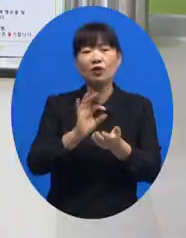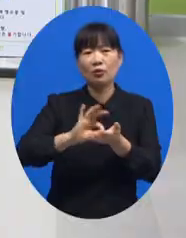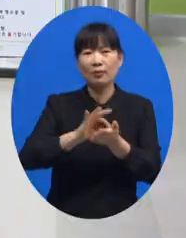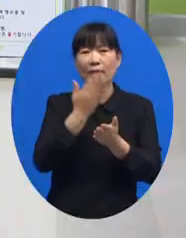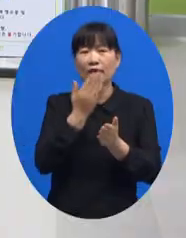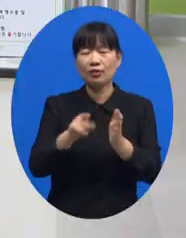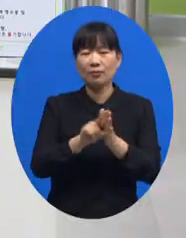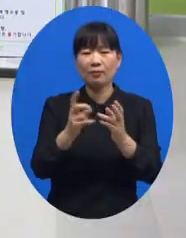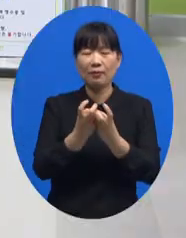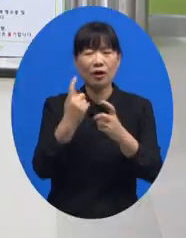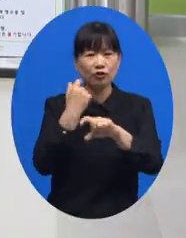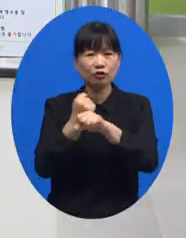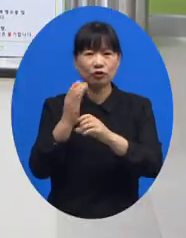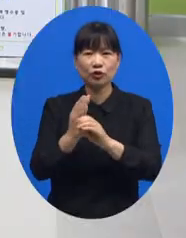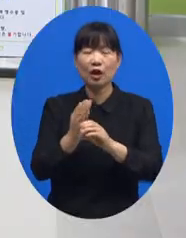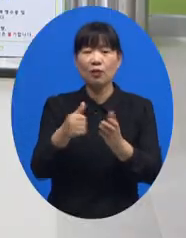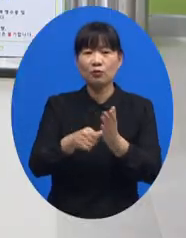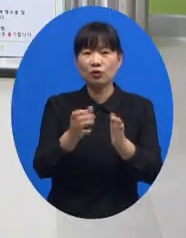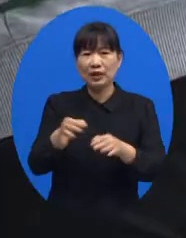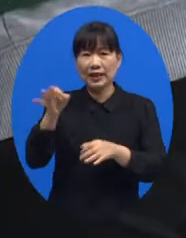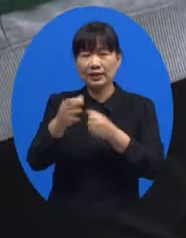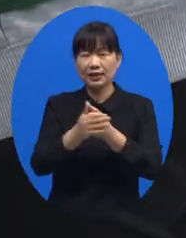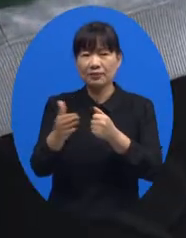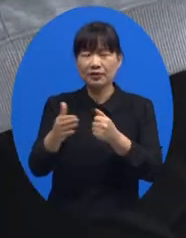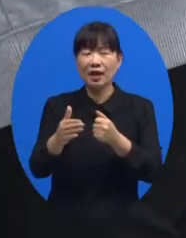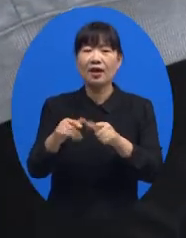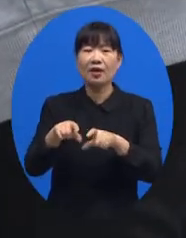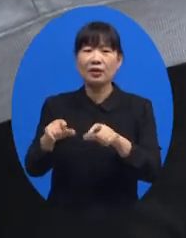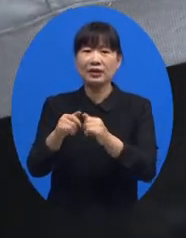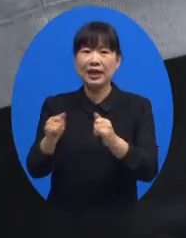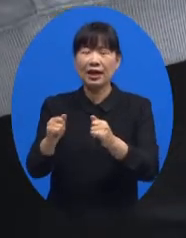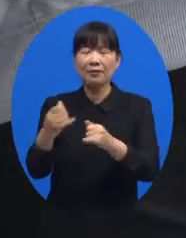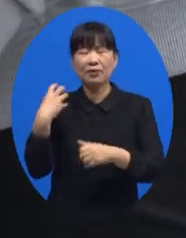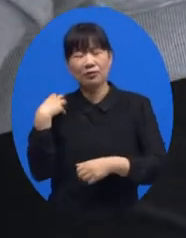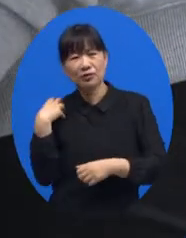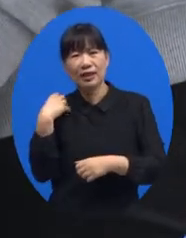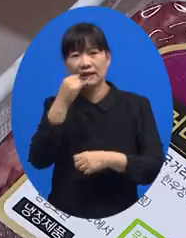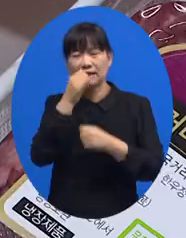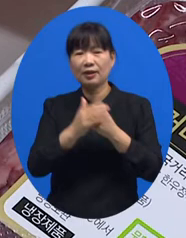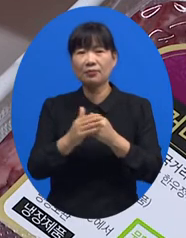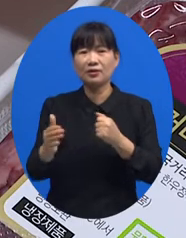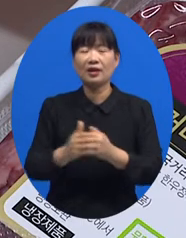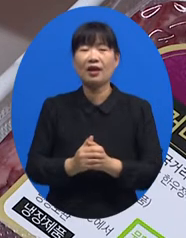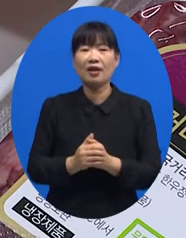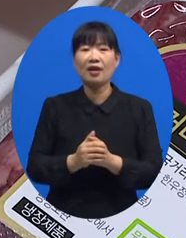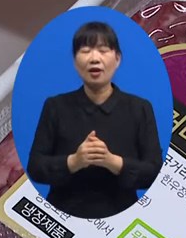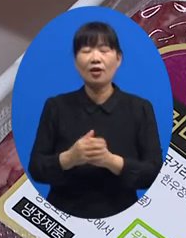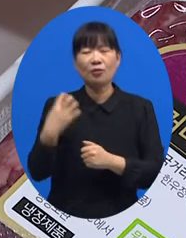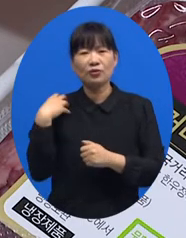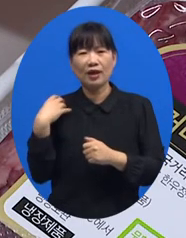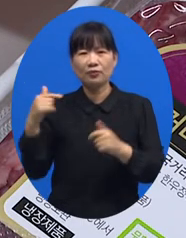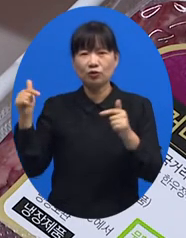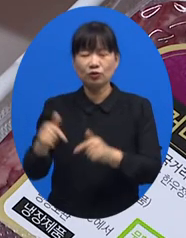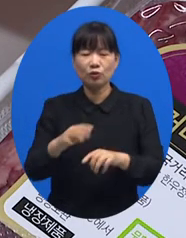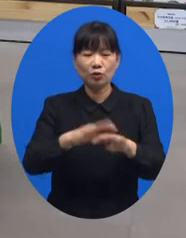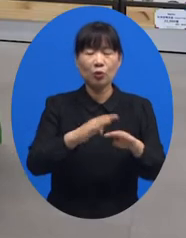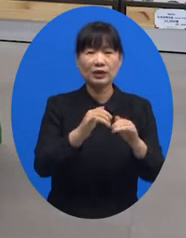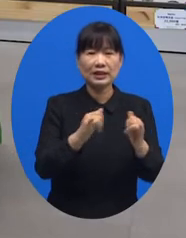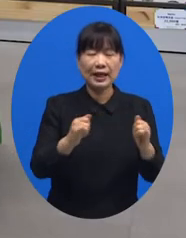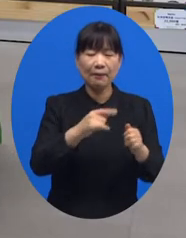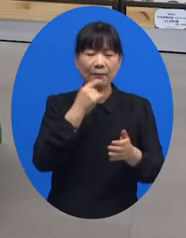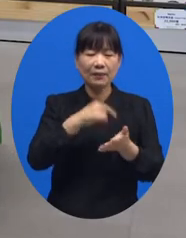있고요. 경기도는 물가 상승으로 서민경제 부담이 커지고 있는 상황 속에서 장바구니 부담은 덜고 도내 농가 피해를 막기